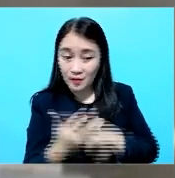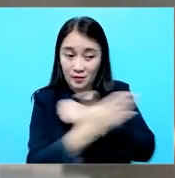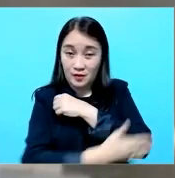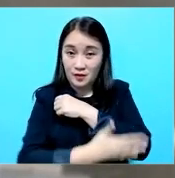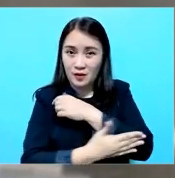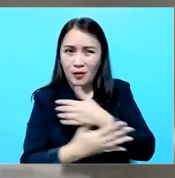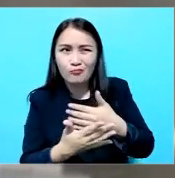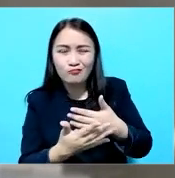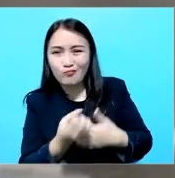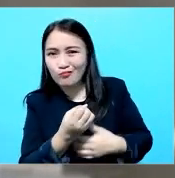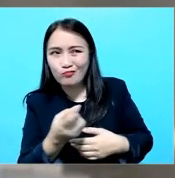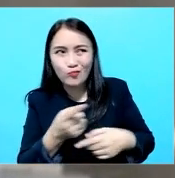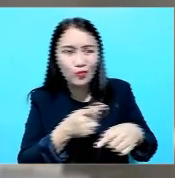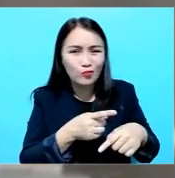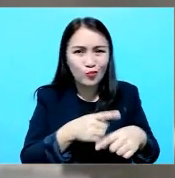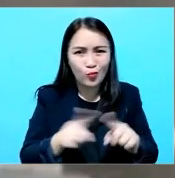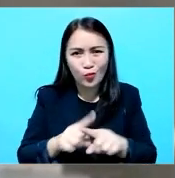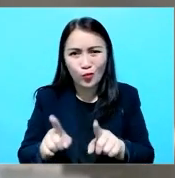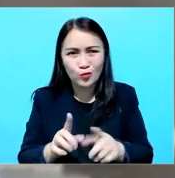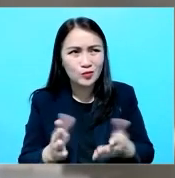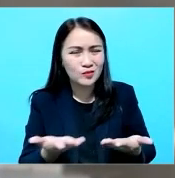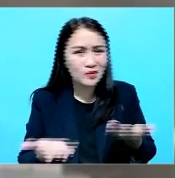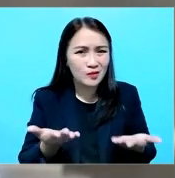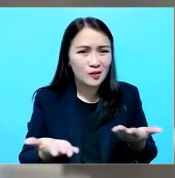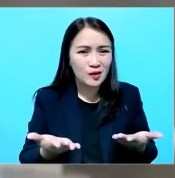mga pwedeng maitulong ng Estados Unidos para